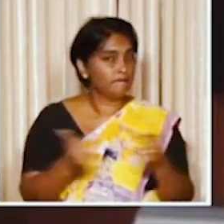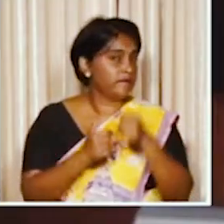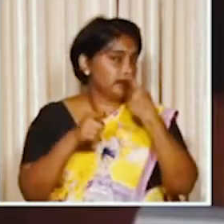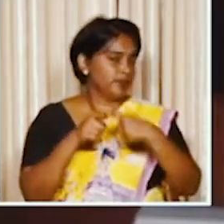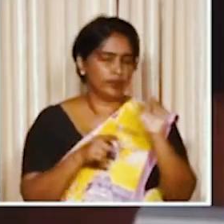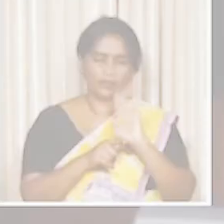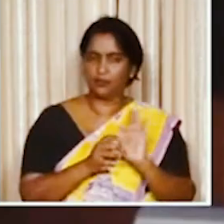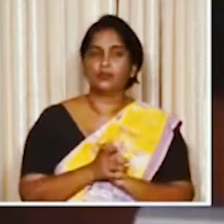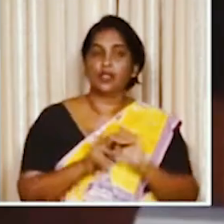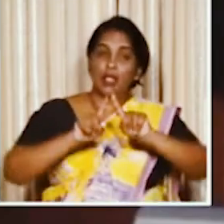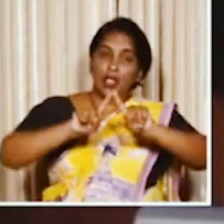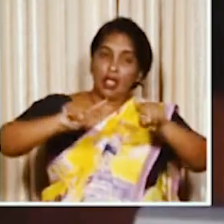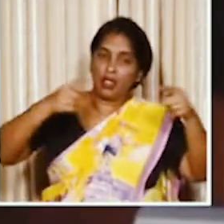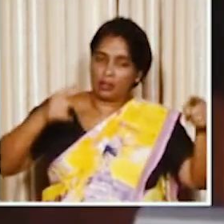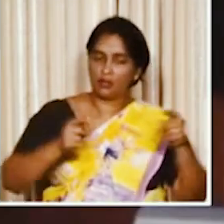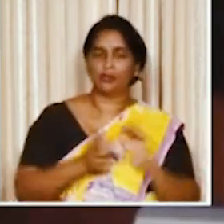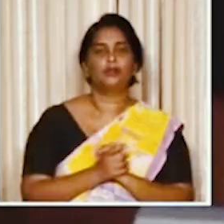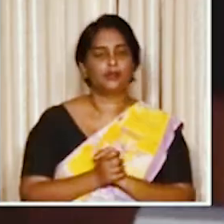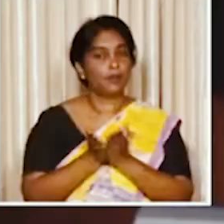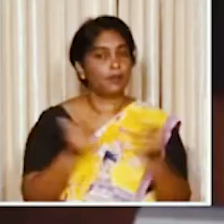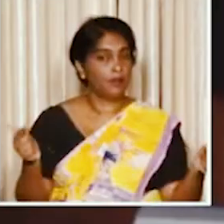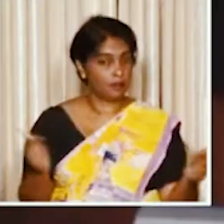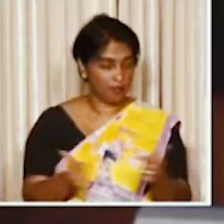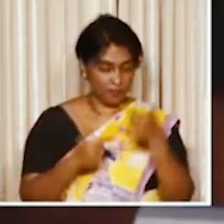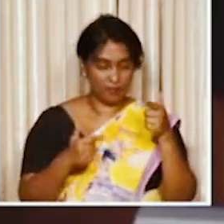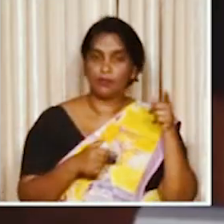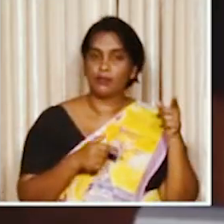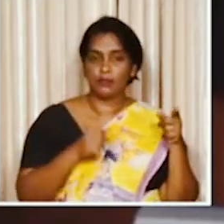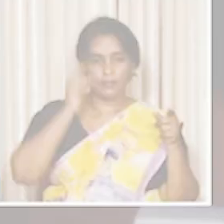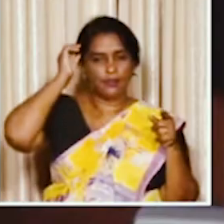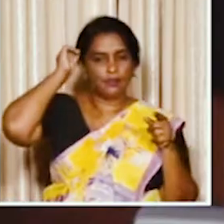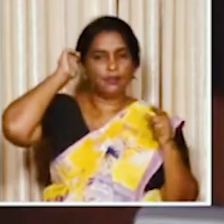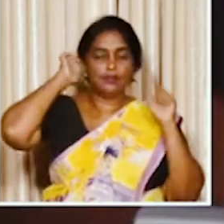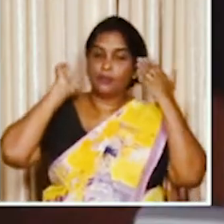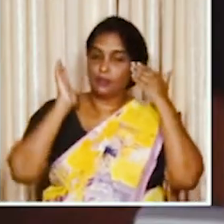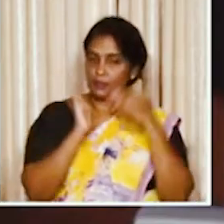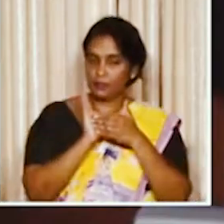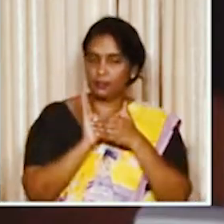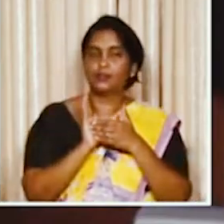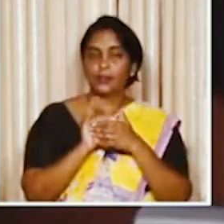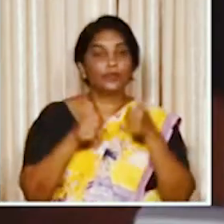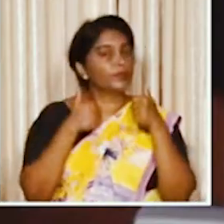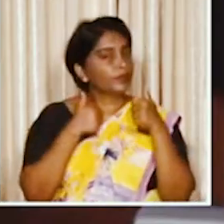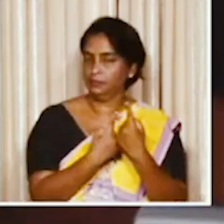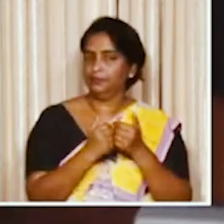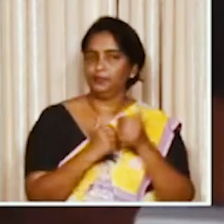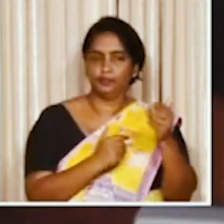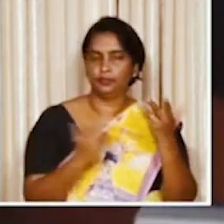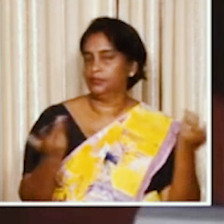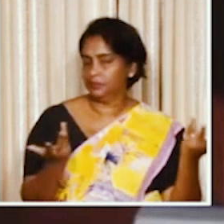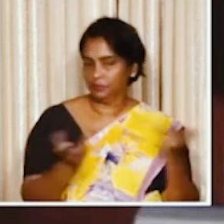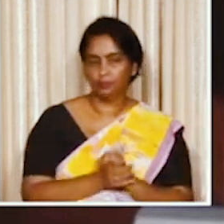சில இடங்களிலும் அந்த ஆய்வுகள் சரியாக நடத்தப்படவில்லை. அரசியல் காரணங்களுக்காக